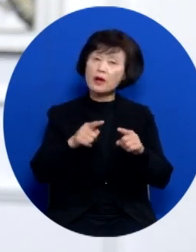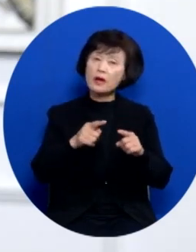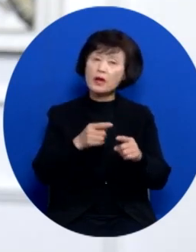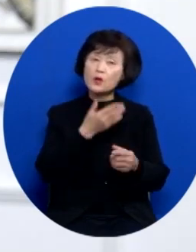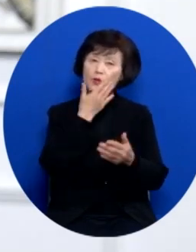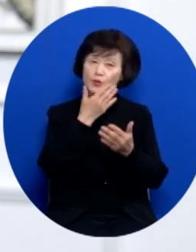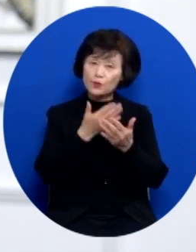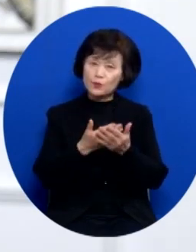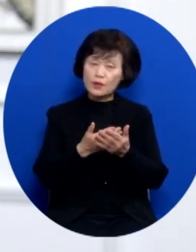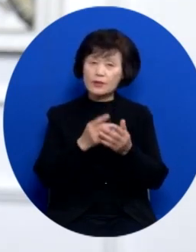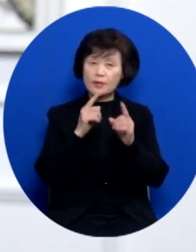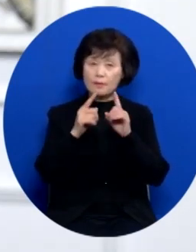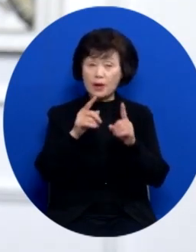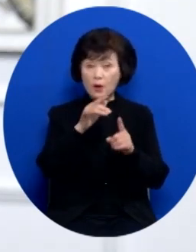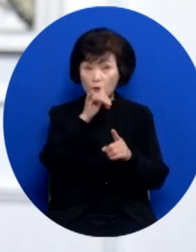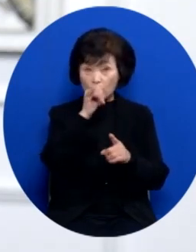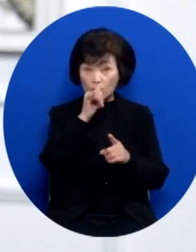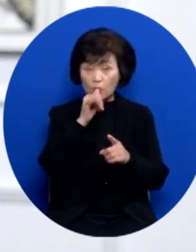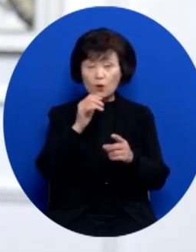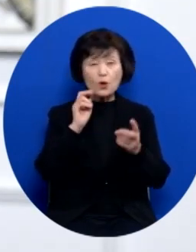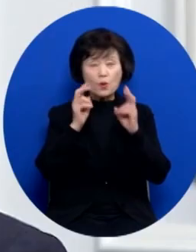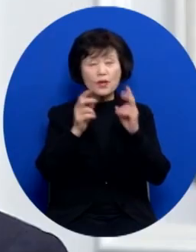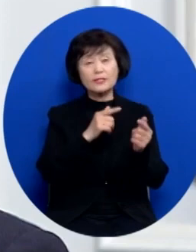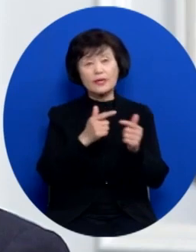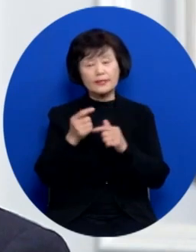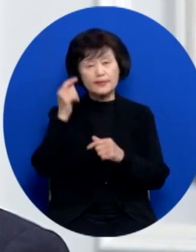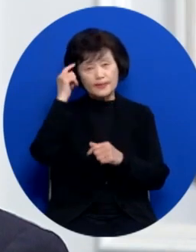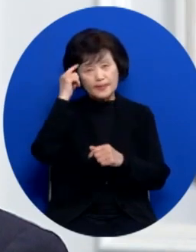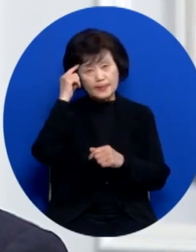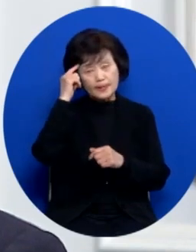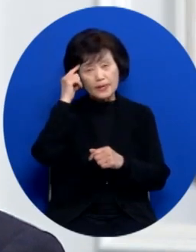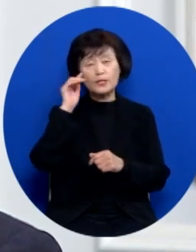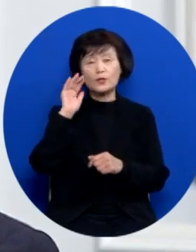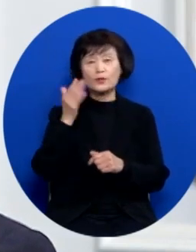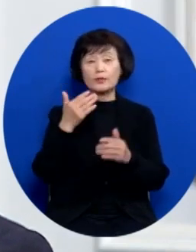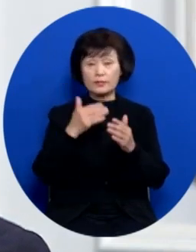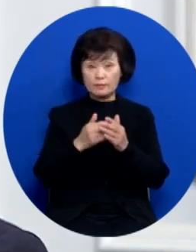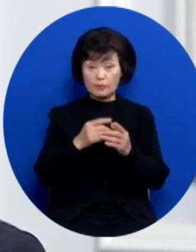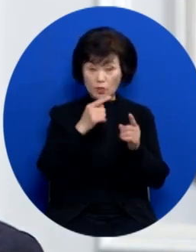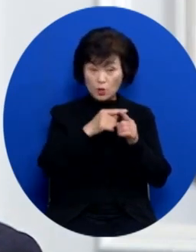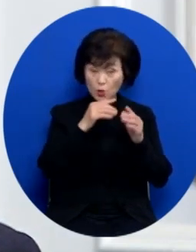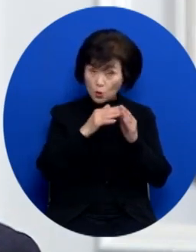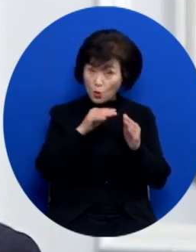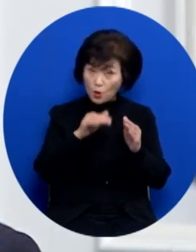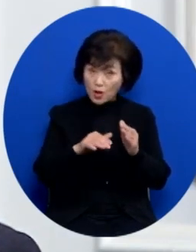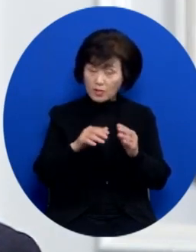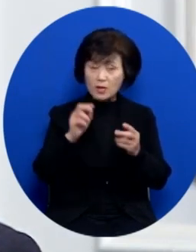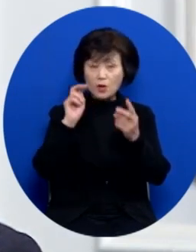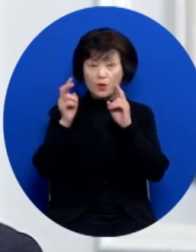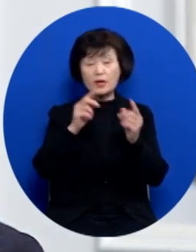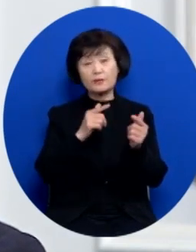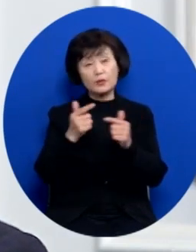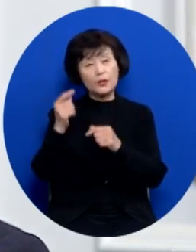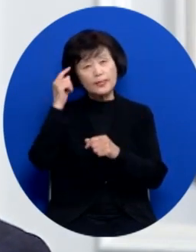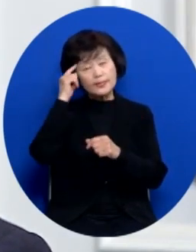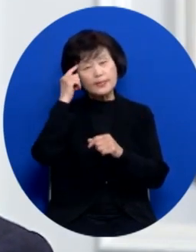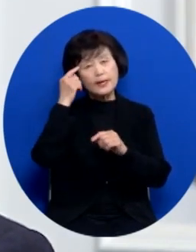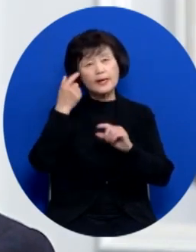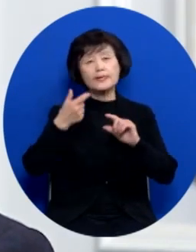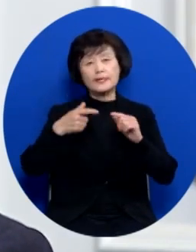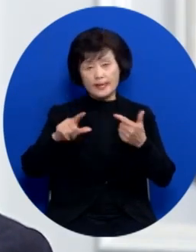것을 기업이 인식하게 된 것입니다. 교회는 기업과는 생각의 회로가 다른